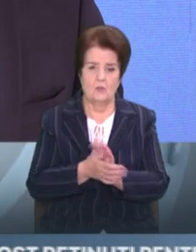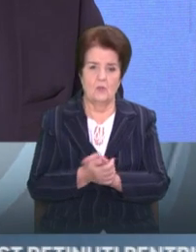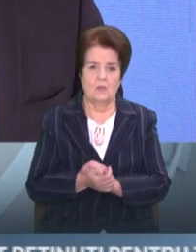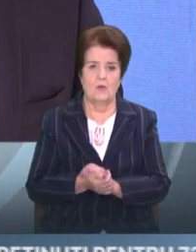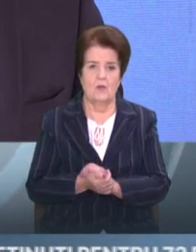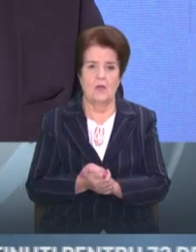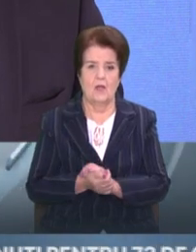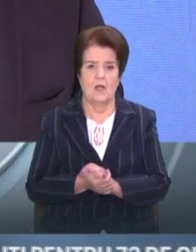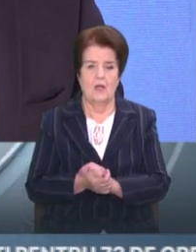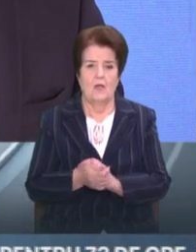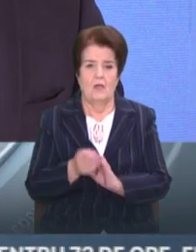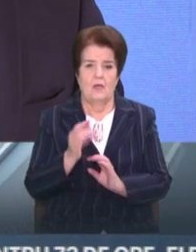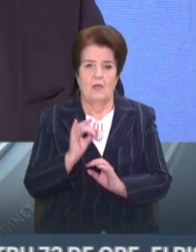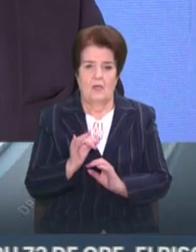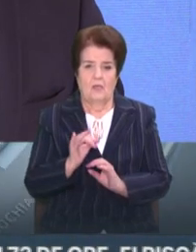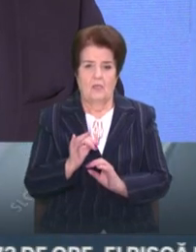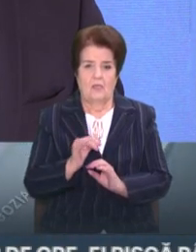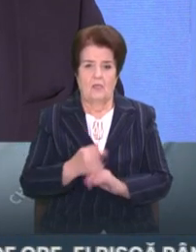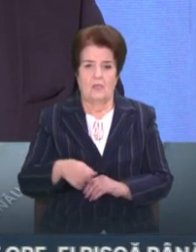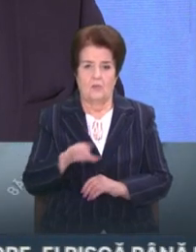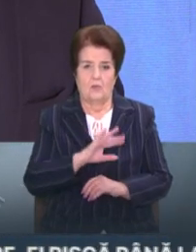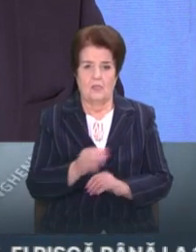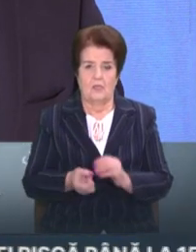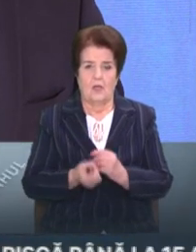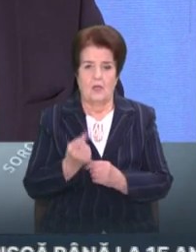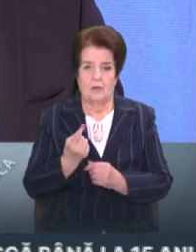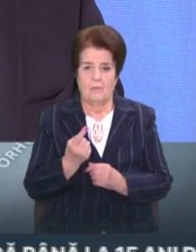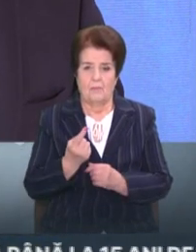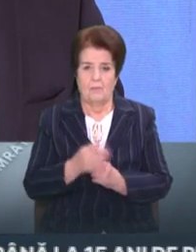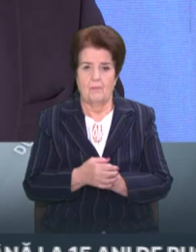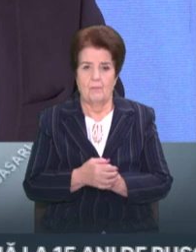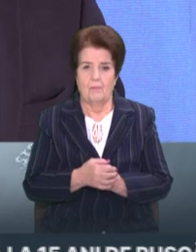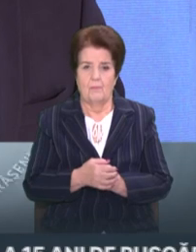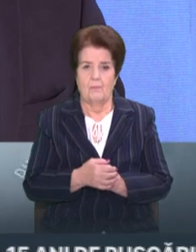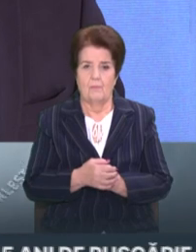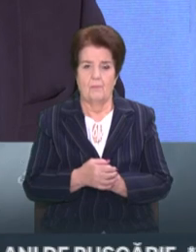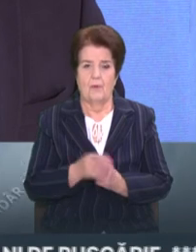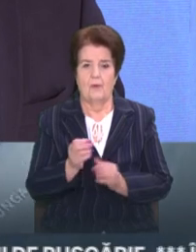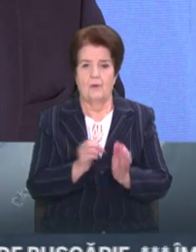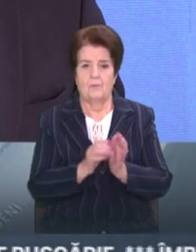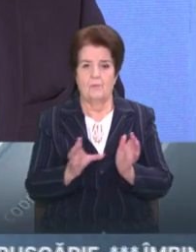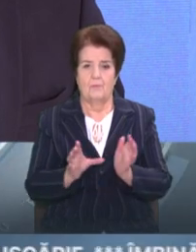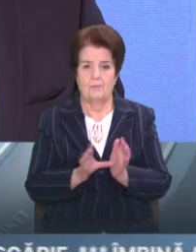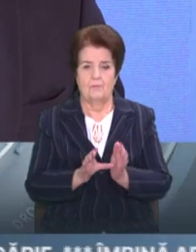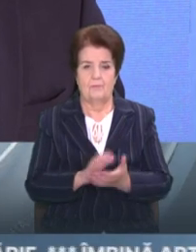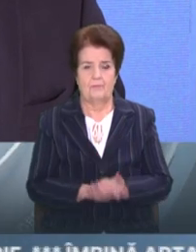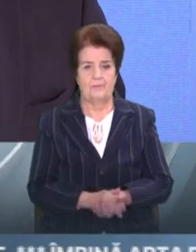Gaz, s-a ajustat prețul și în consecință a apărut premizii pentru a fi ajustat și tariful la energie electrică pentru consumatorii